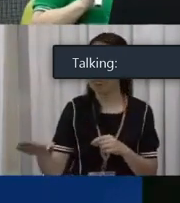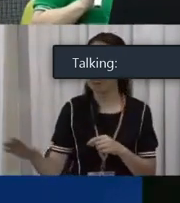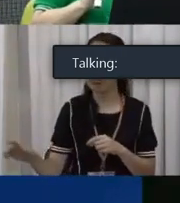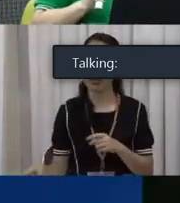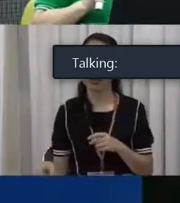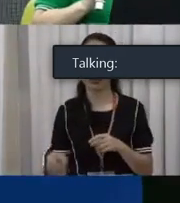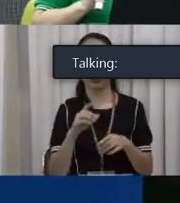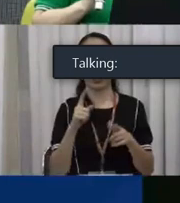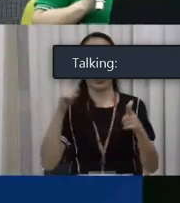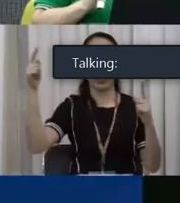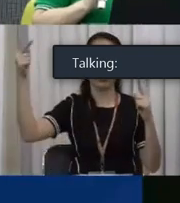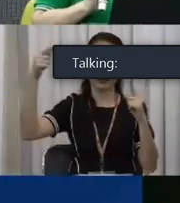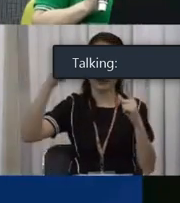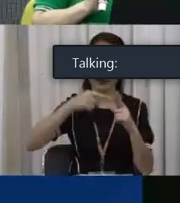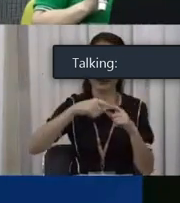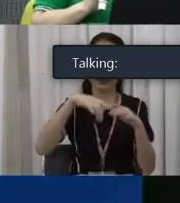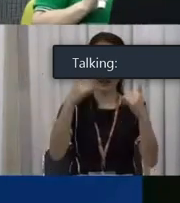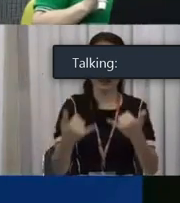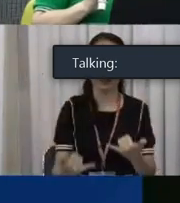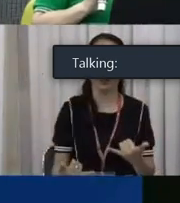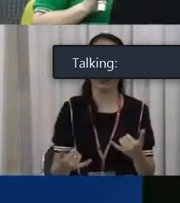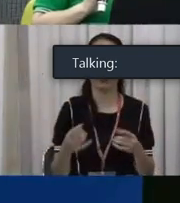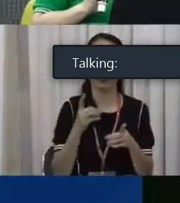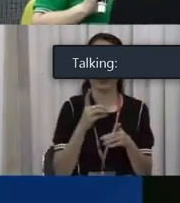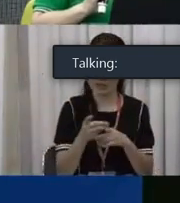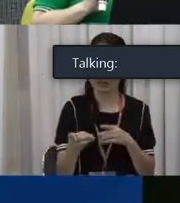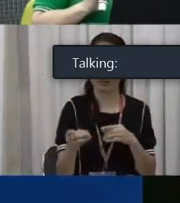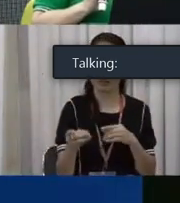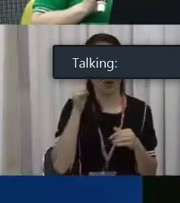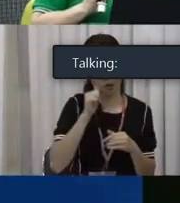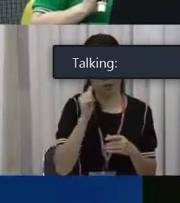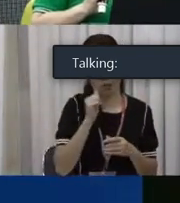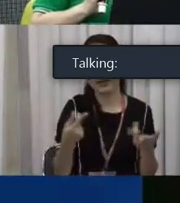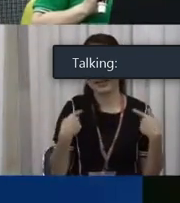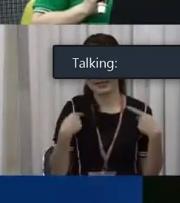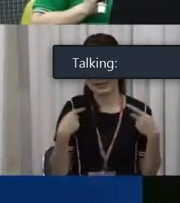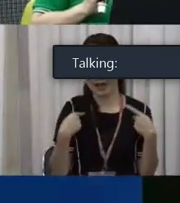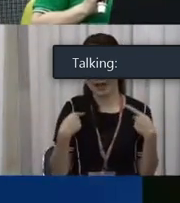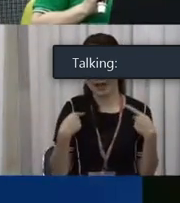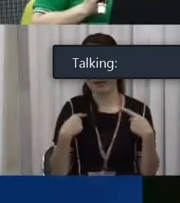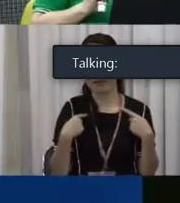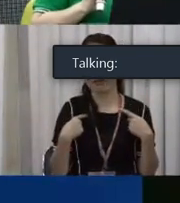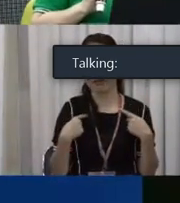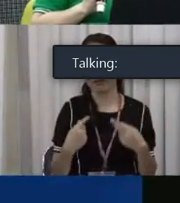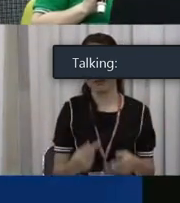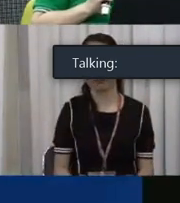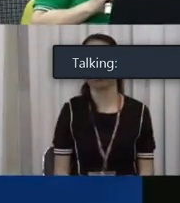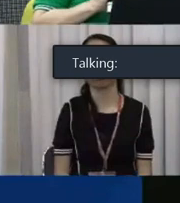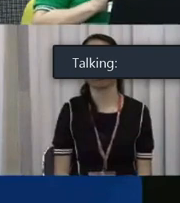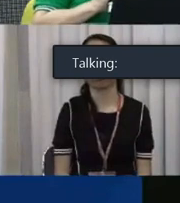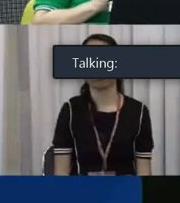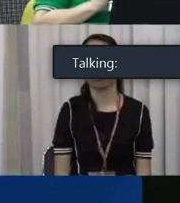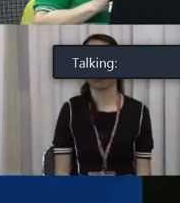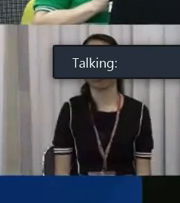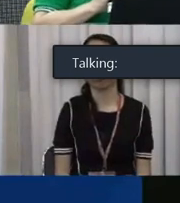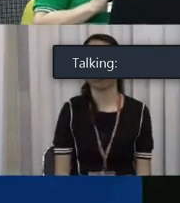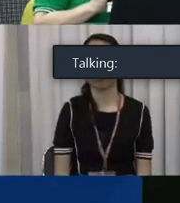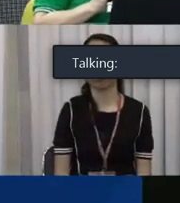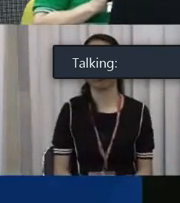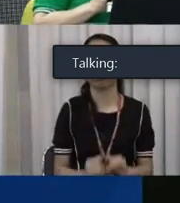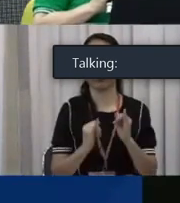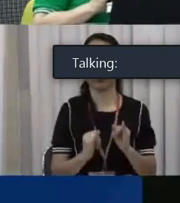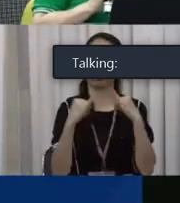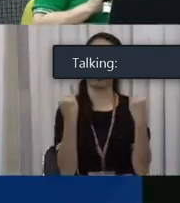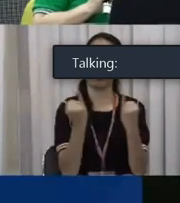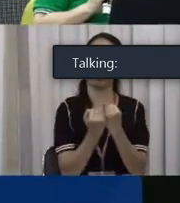sa asa tapadong, kaning discipline na agyod. Promote and demote o transfer. Basta ang importante